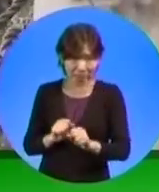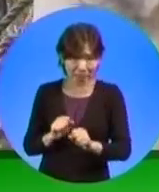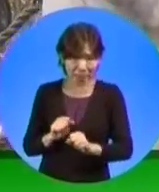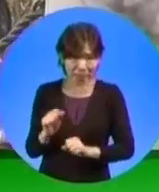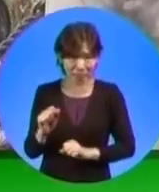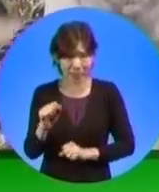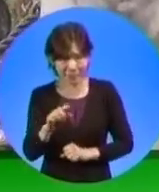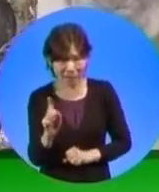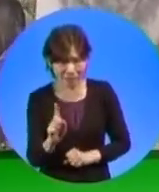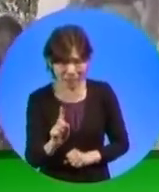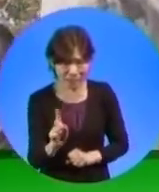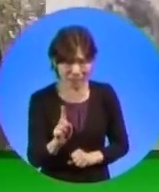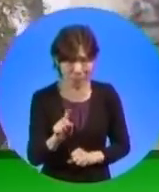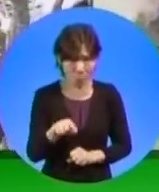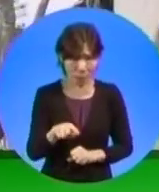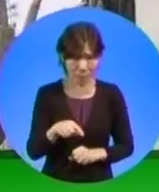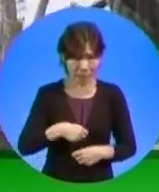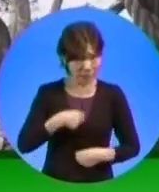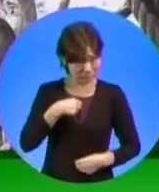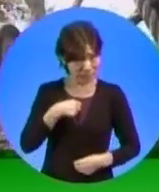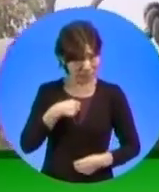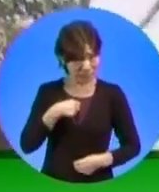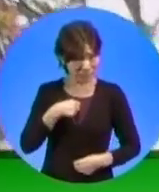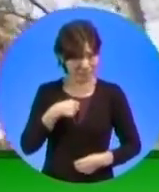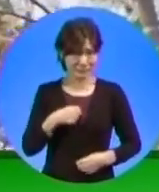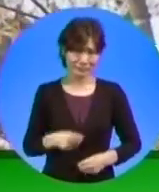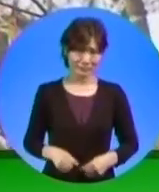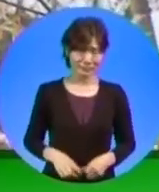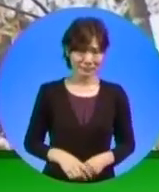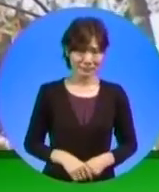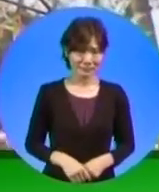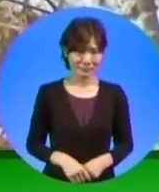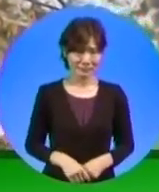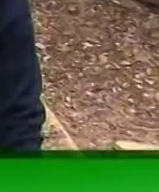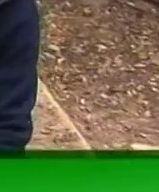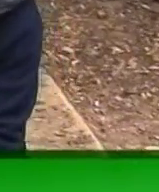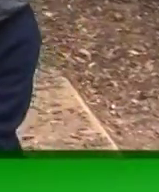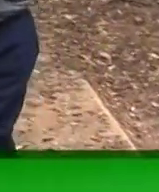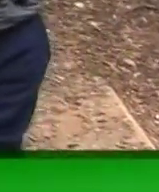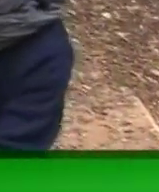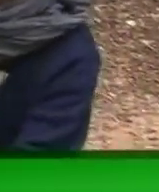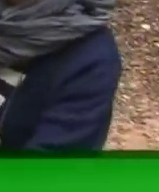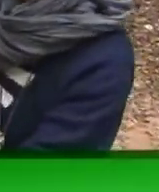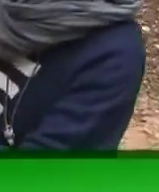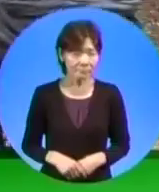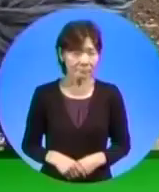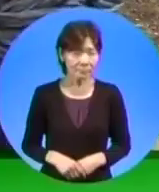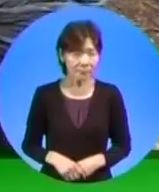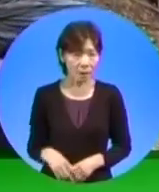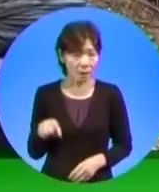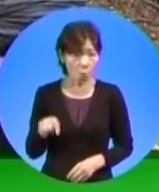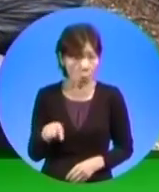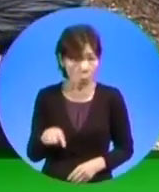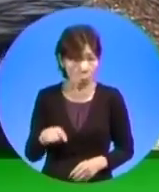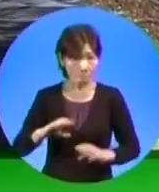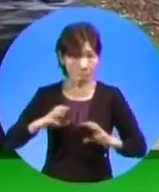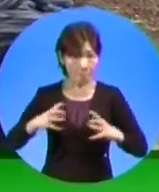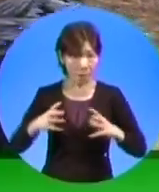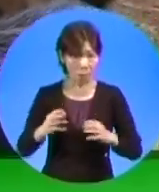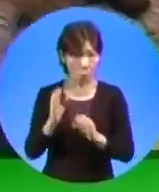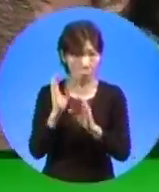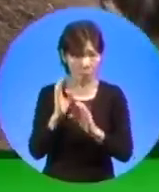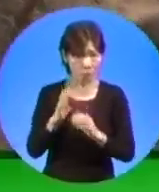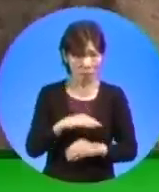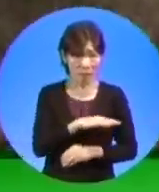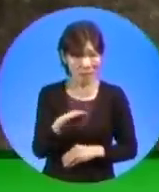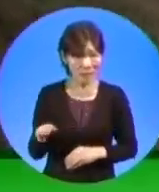上がって何やった。これ正解。ここは何、これ